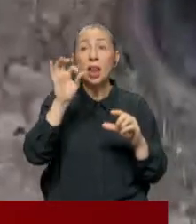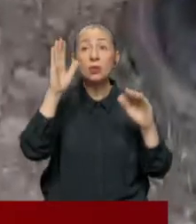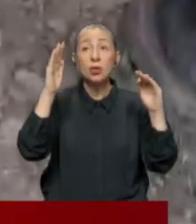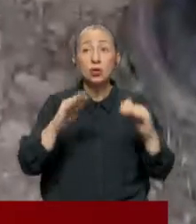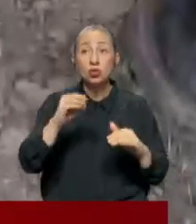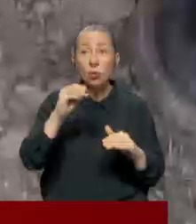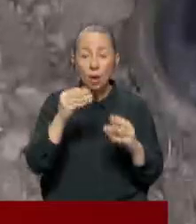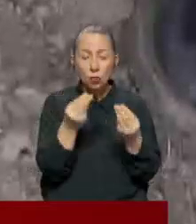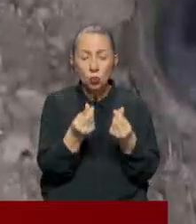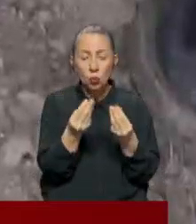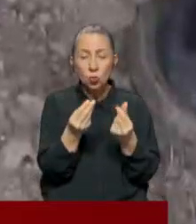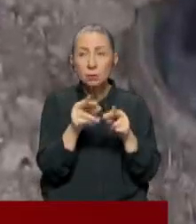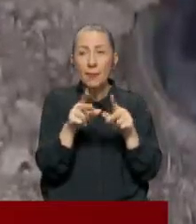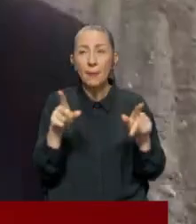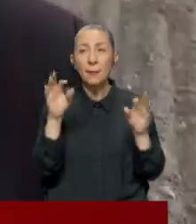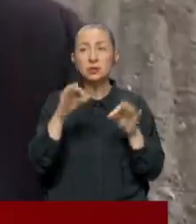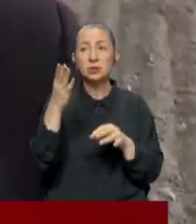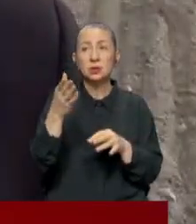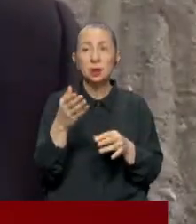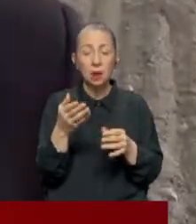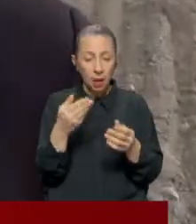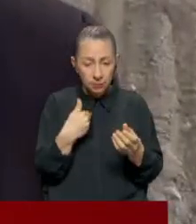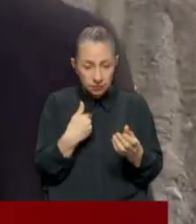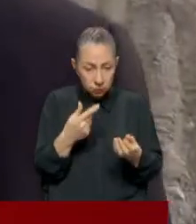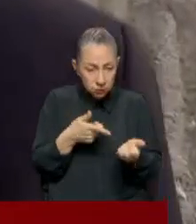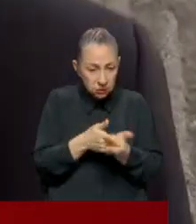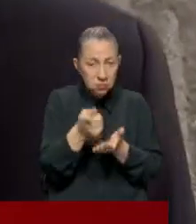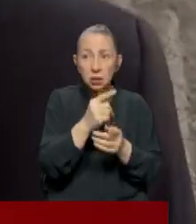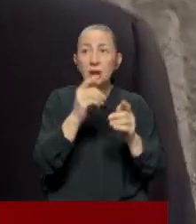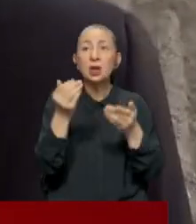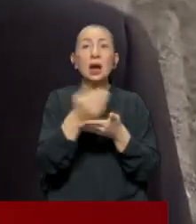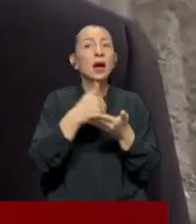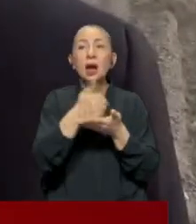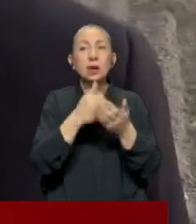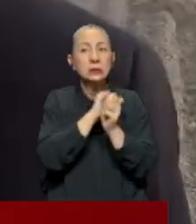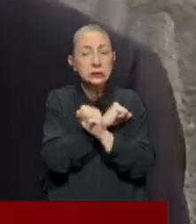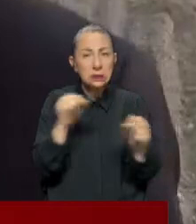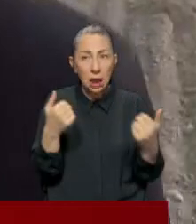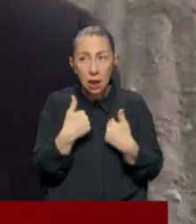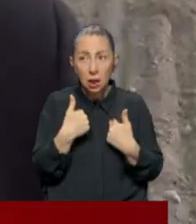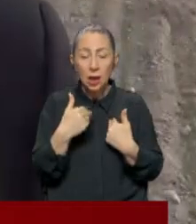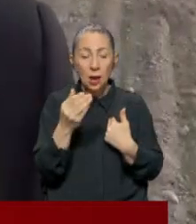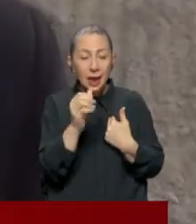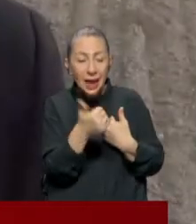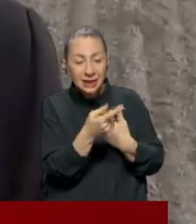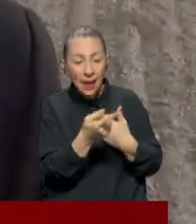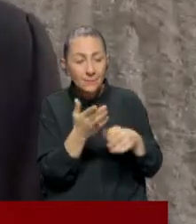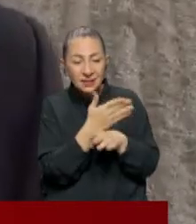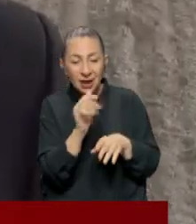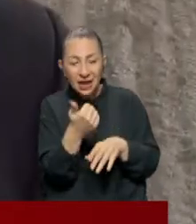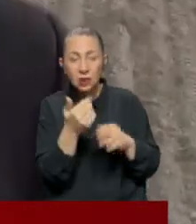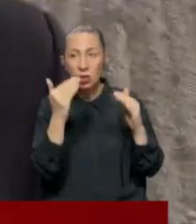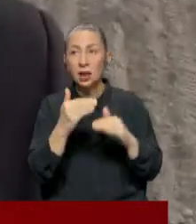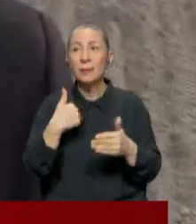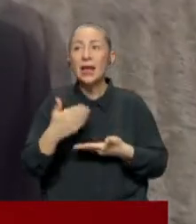azaldı. Toprak kurudu, çatladı. Verimlerimizi etkileyecek, rekoltelerimizi düşürecek, ürünün kalitesini düşürecek. Bununla beraber